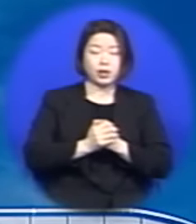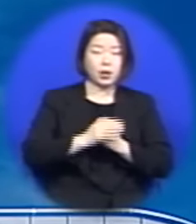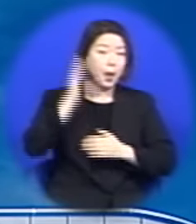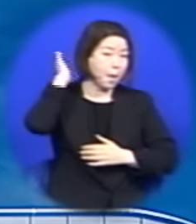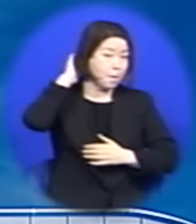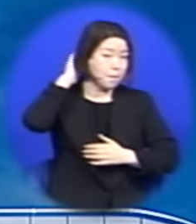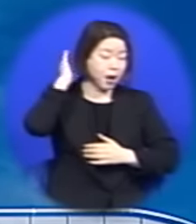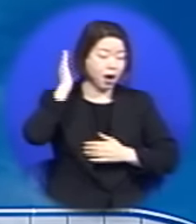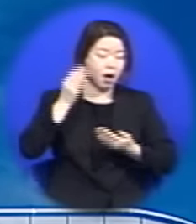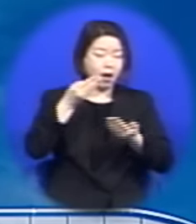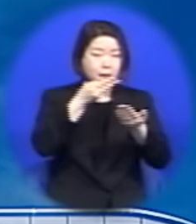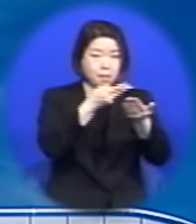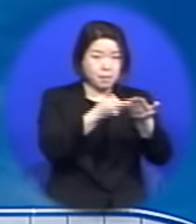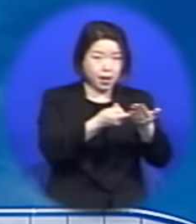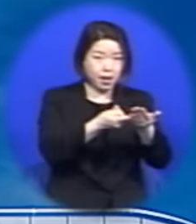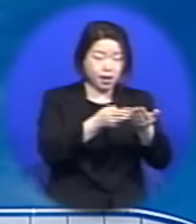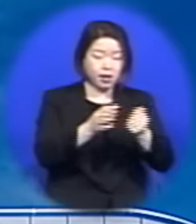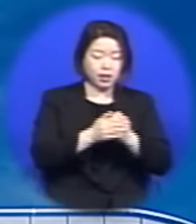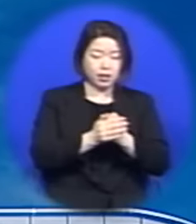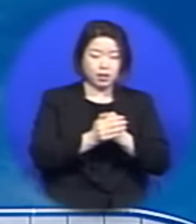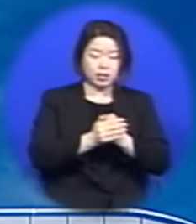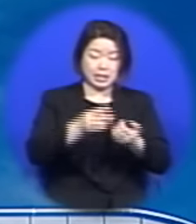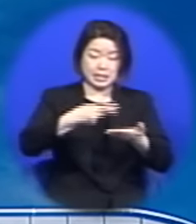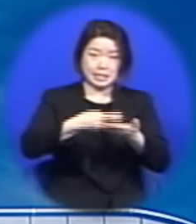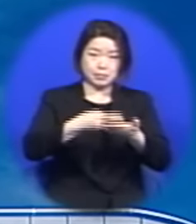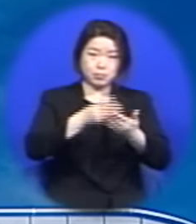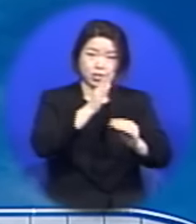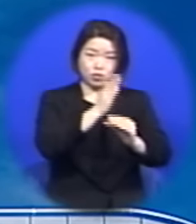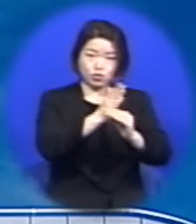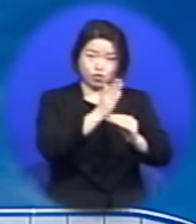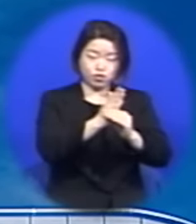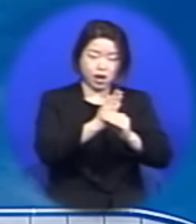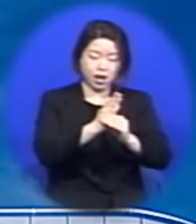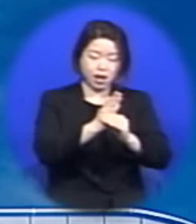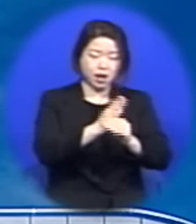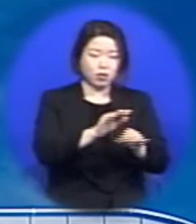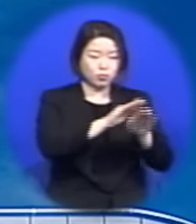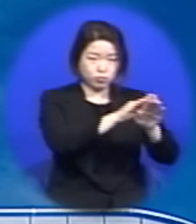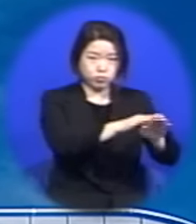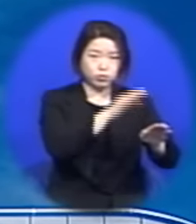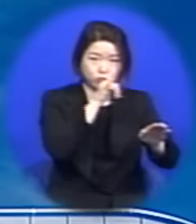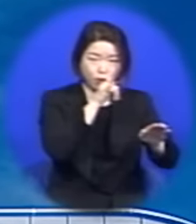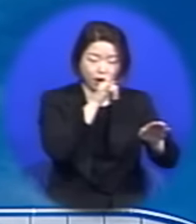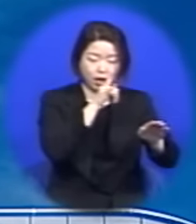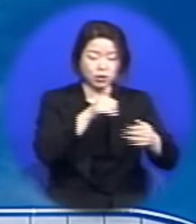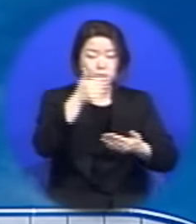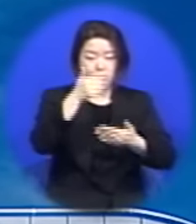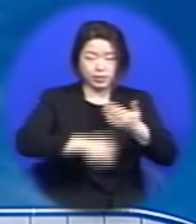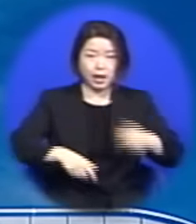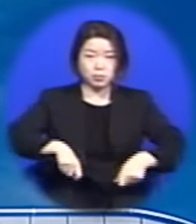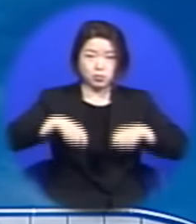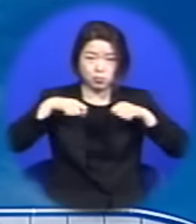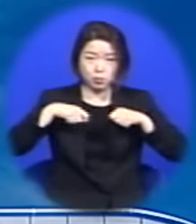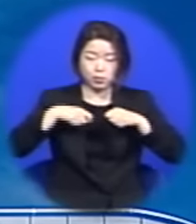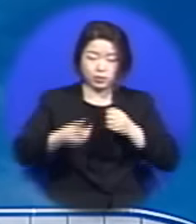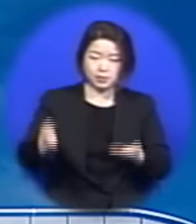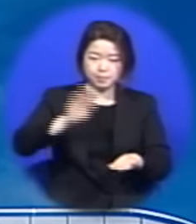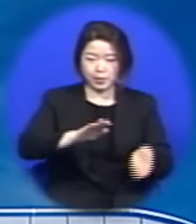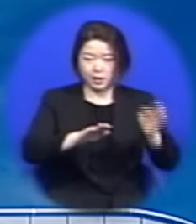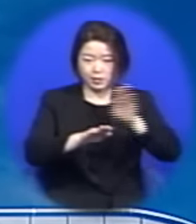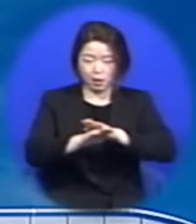백에는 그 머리 맛 정중앙에 베개를 위치시키고 여분 모포는 접어서 밑에